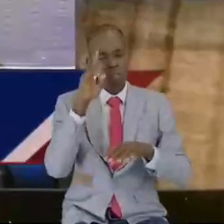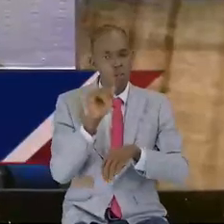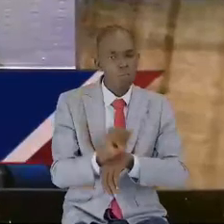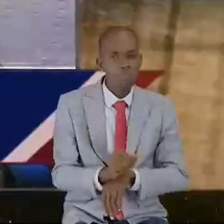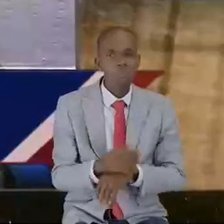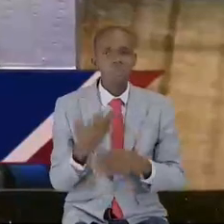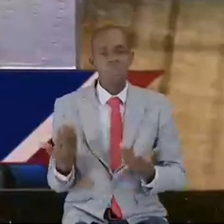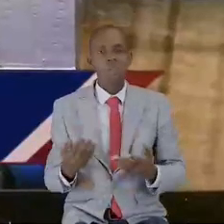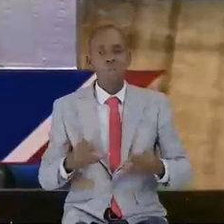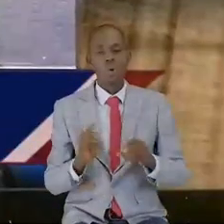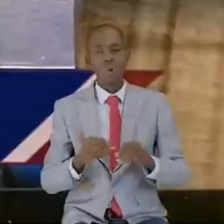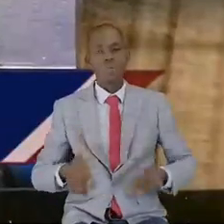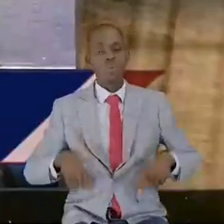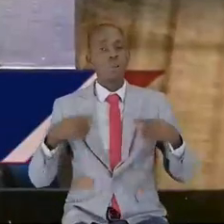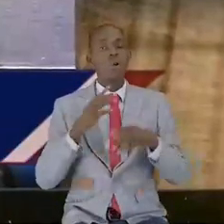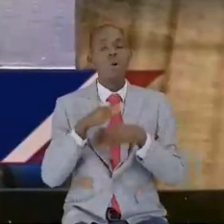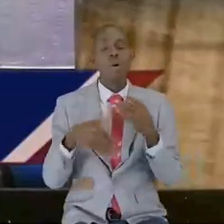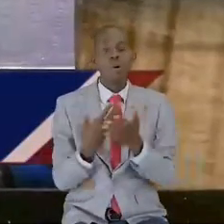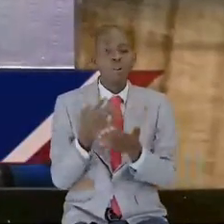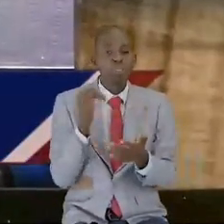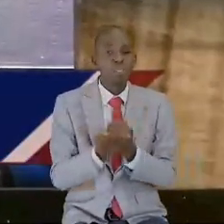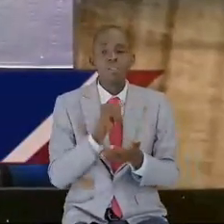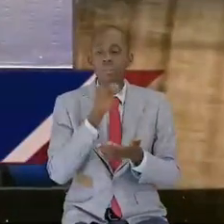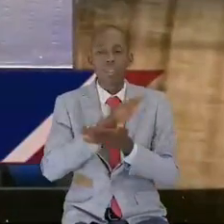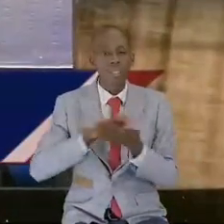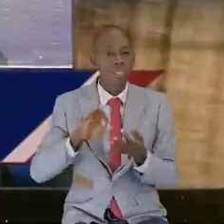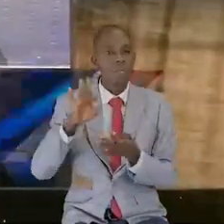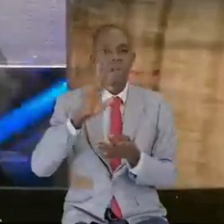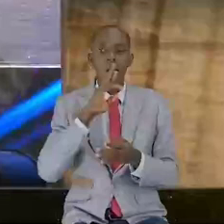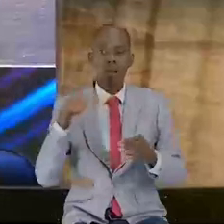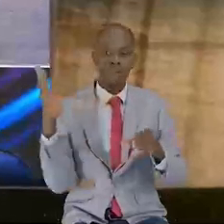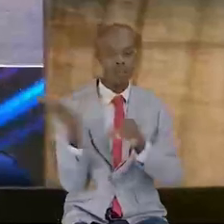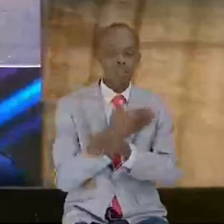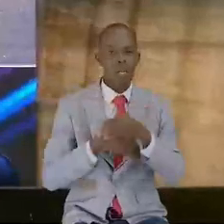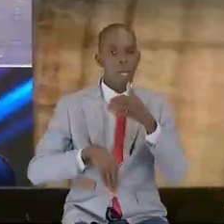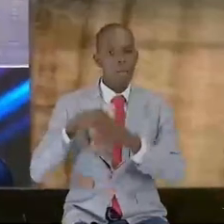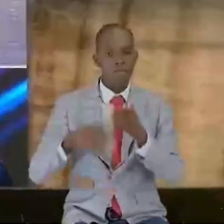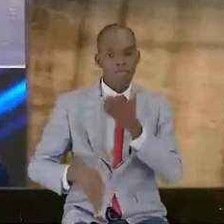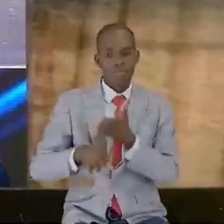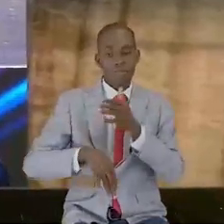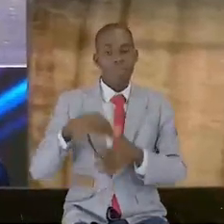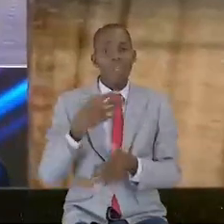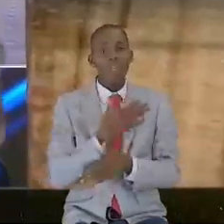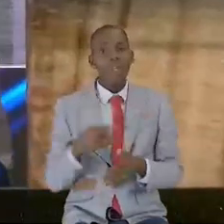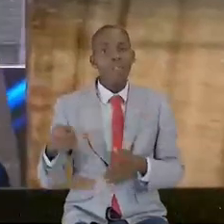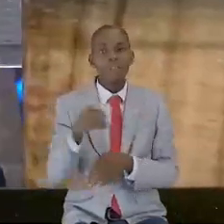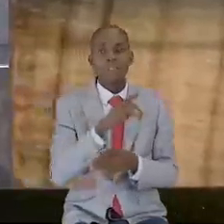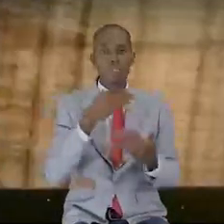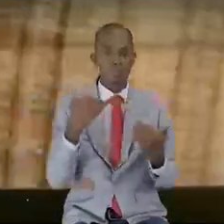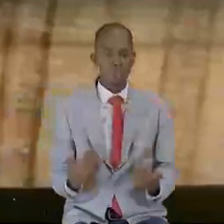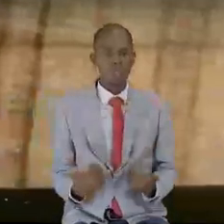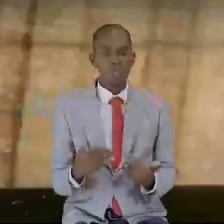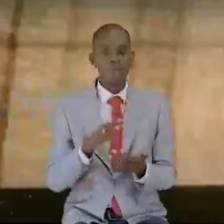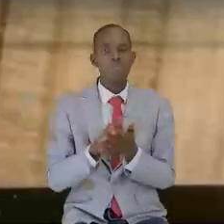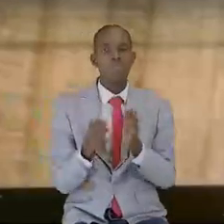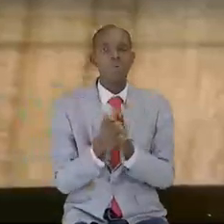les dispositions impures. Ces mauvais esprits, ces esprits impurs ont été chassés et ils ont été affranchis pour qu'ils ne continuent plus dans